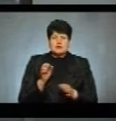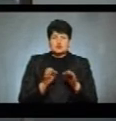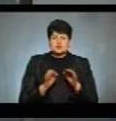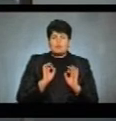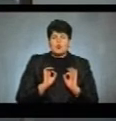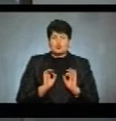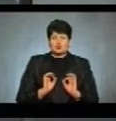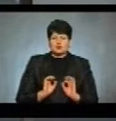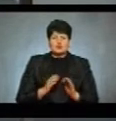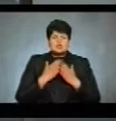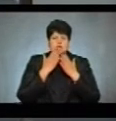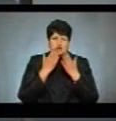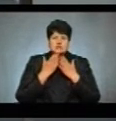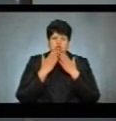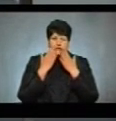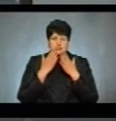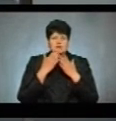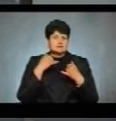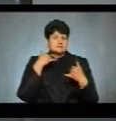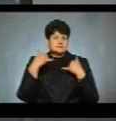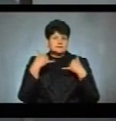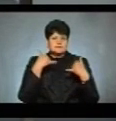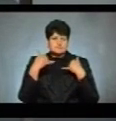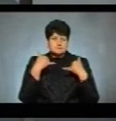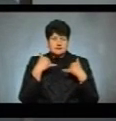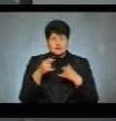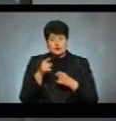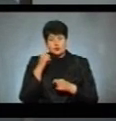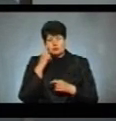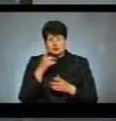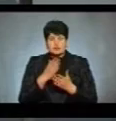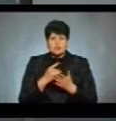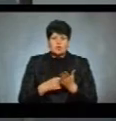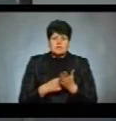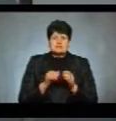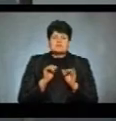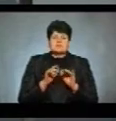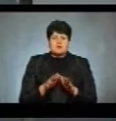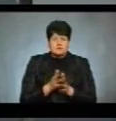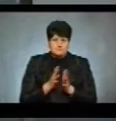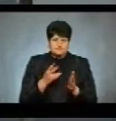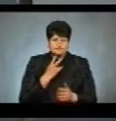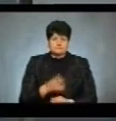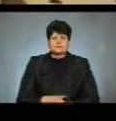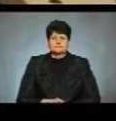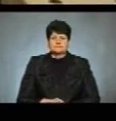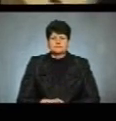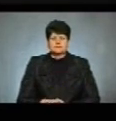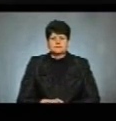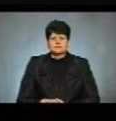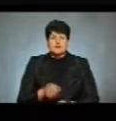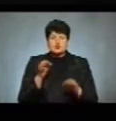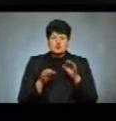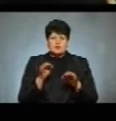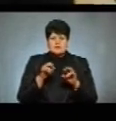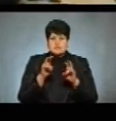Володимир Сипень зачитував розшифровані телефонні розмови, які, на його думку, є доказами у справі. Більше у сюжеті. Судове